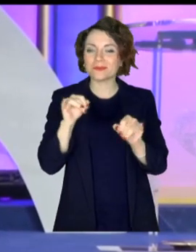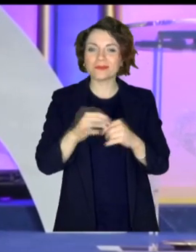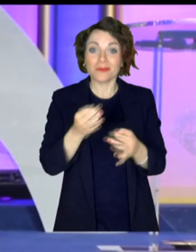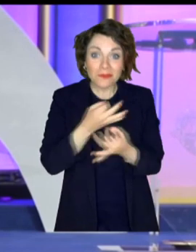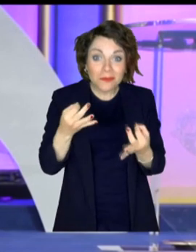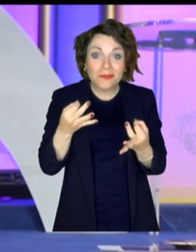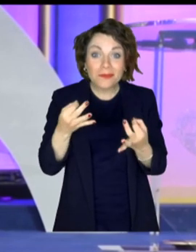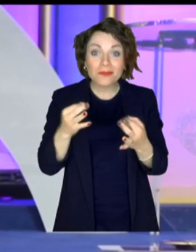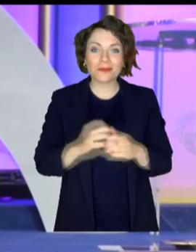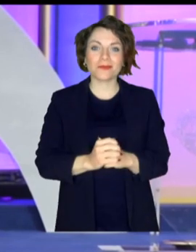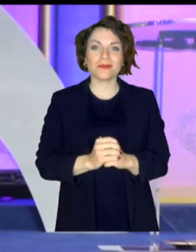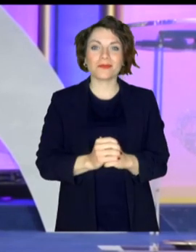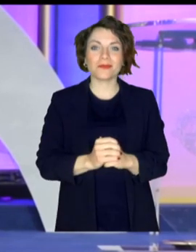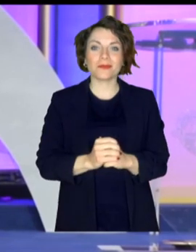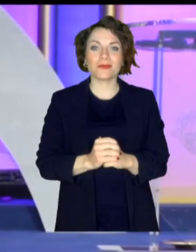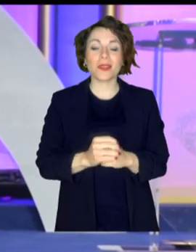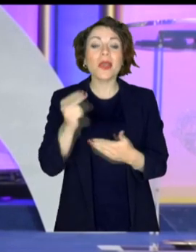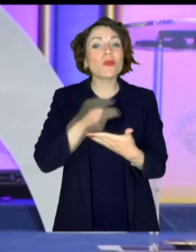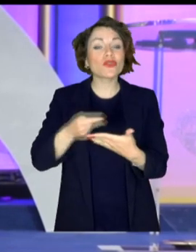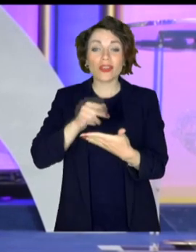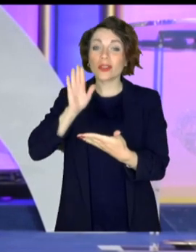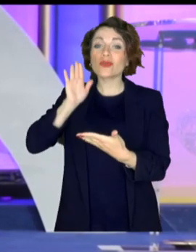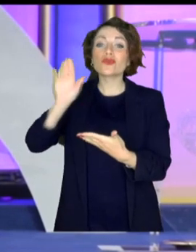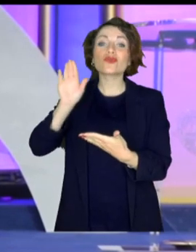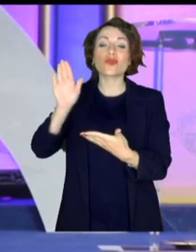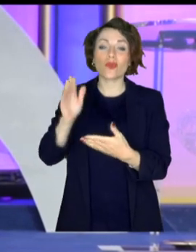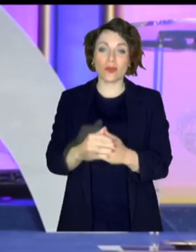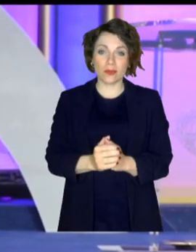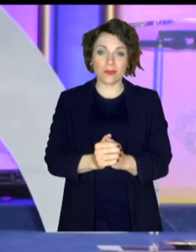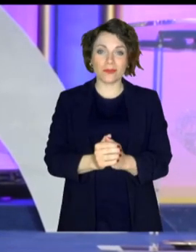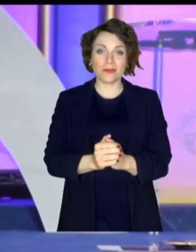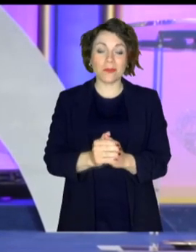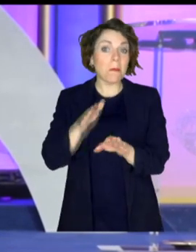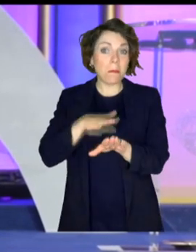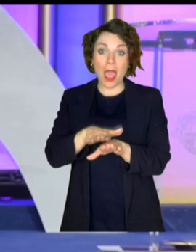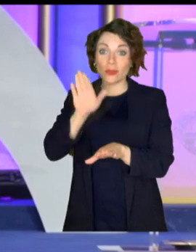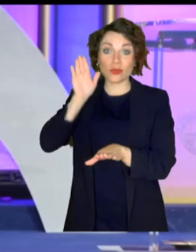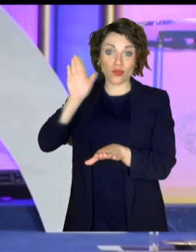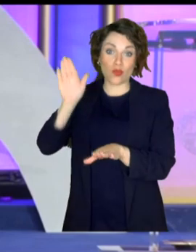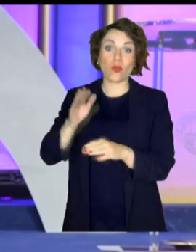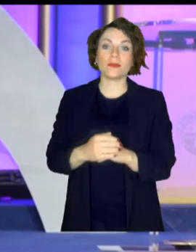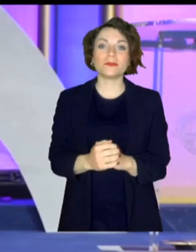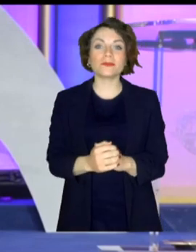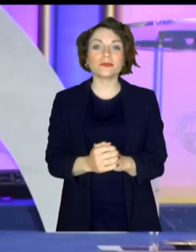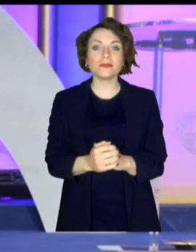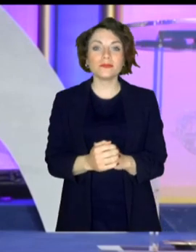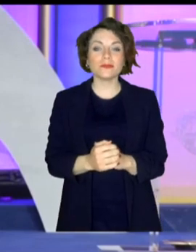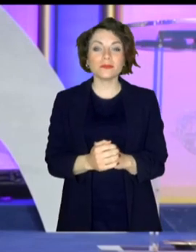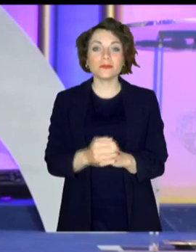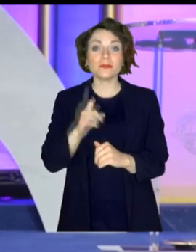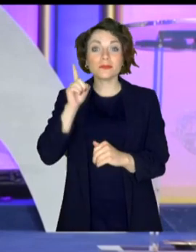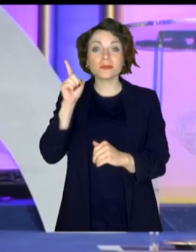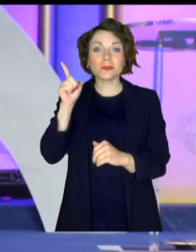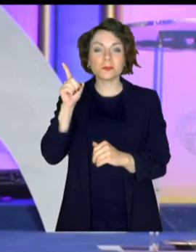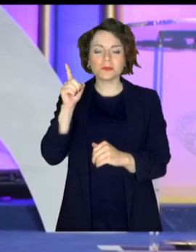Bene? È il suo piano, il suo metodo, ciò che andrà a